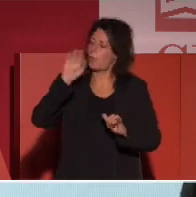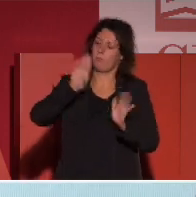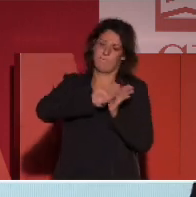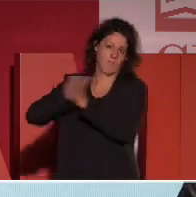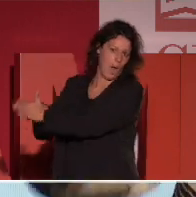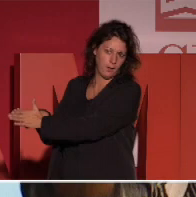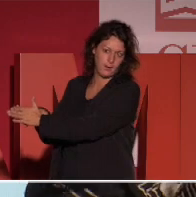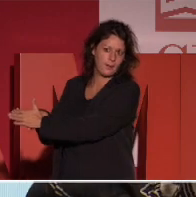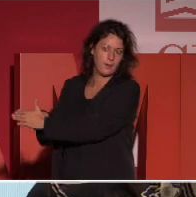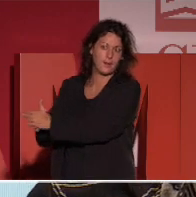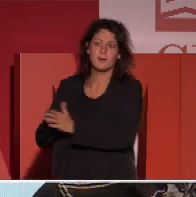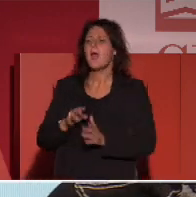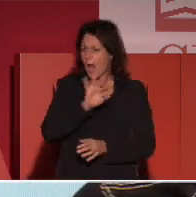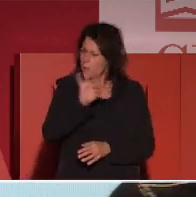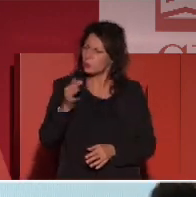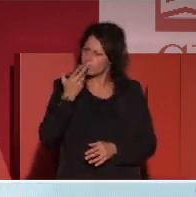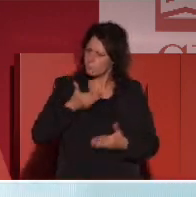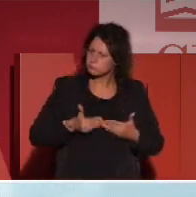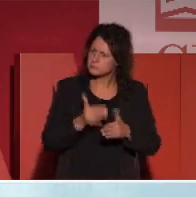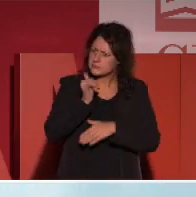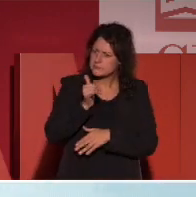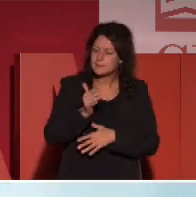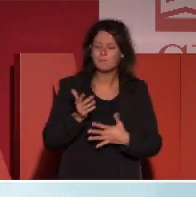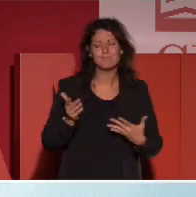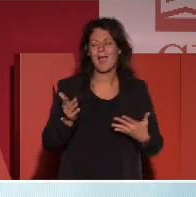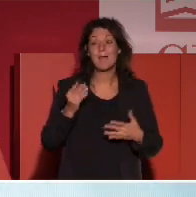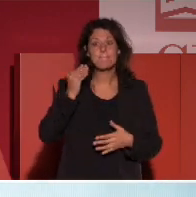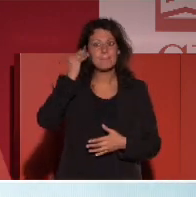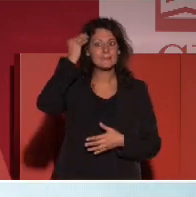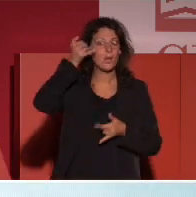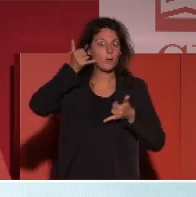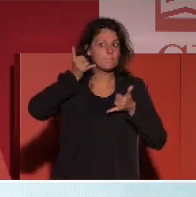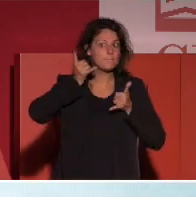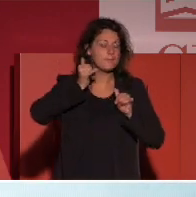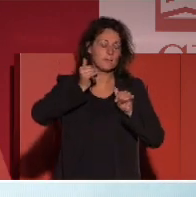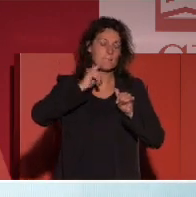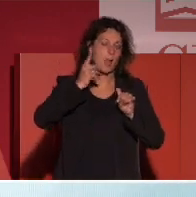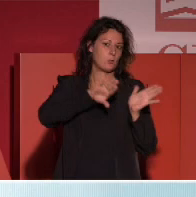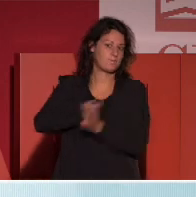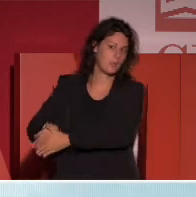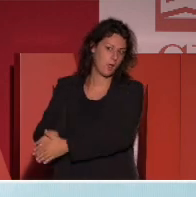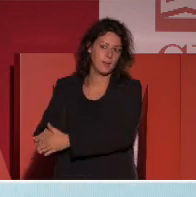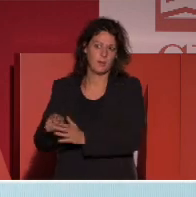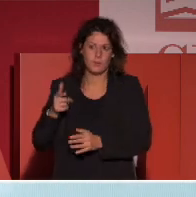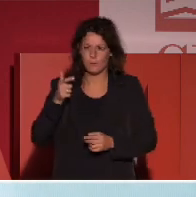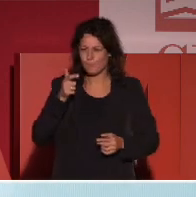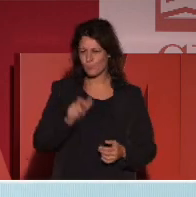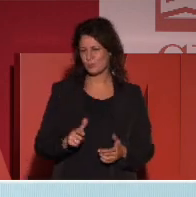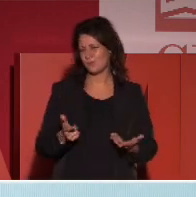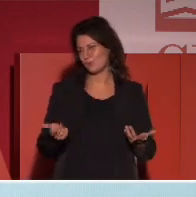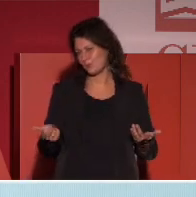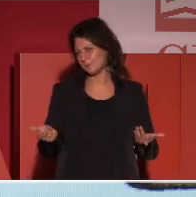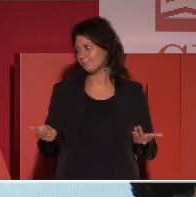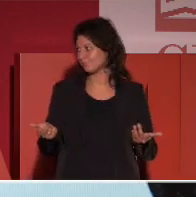rispetto alla maternità se mi concedete una piccola auto citazioni da tanti anni o in